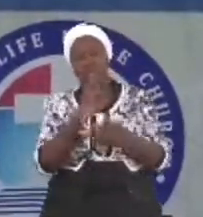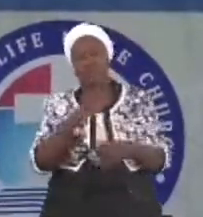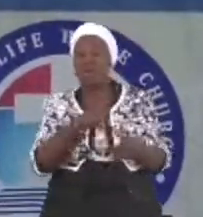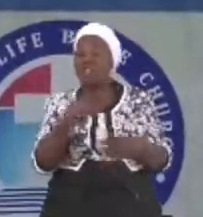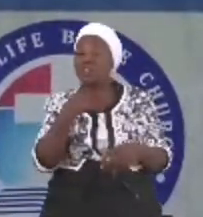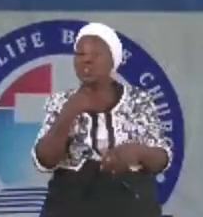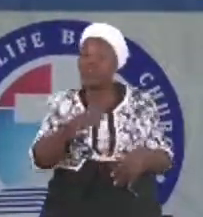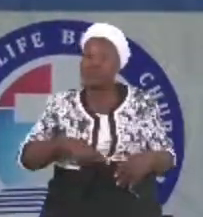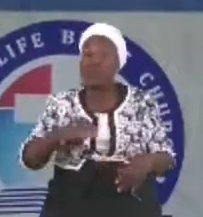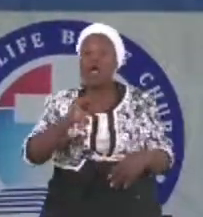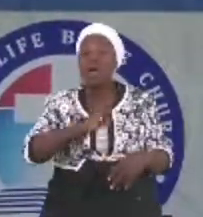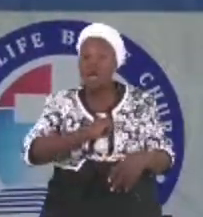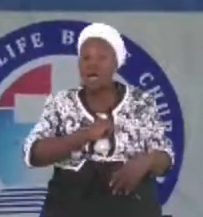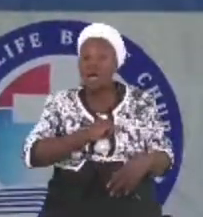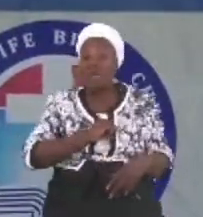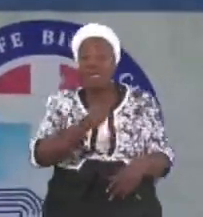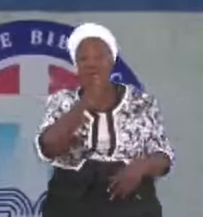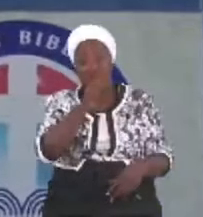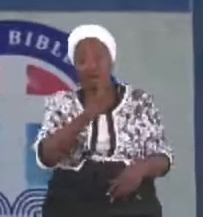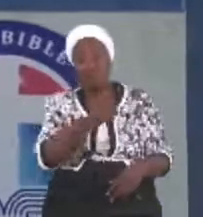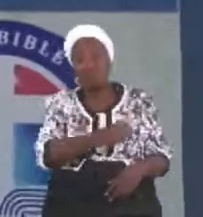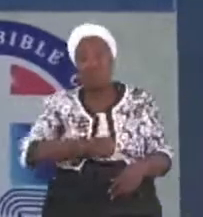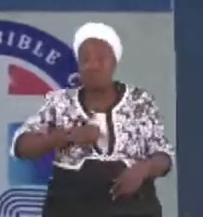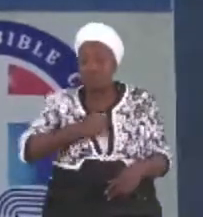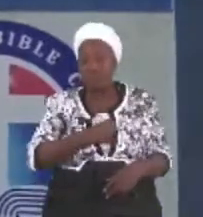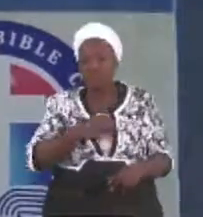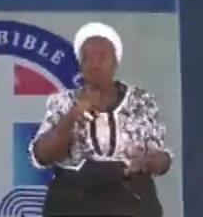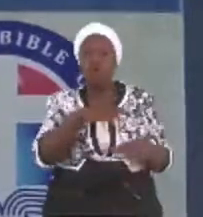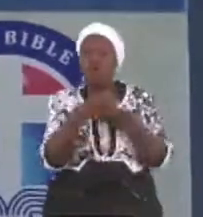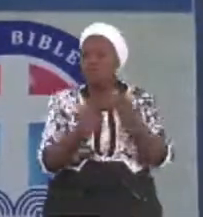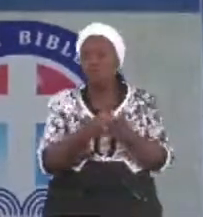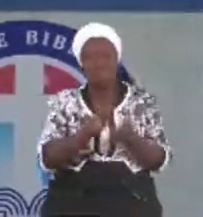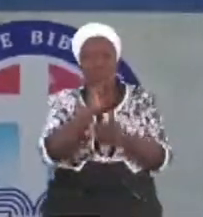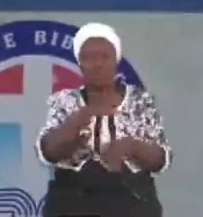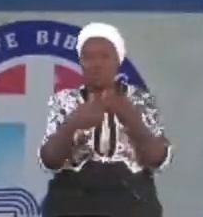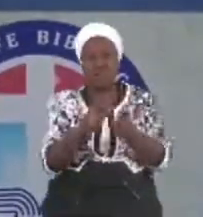Seigneur, je suis désolé. C'est tout ce qu'il faut.